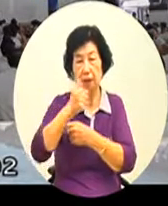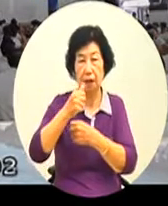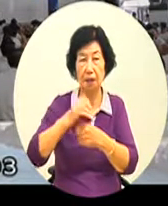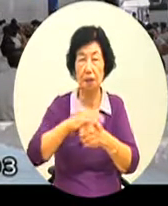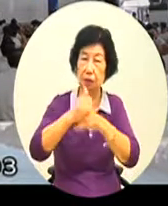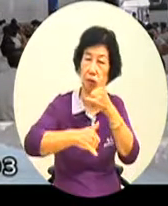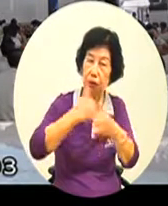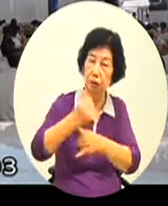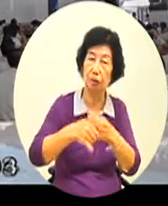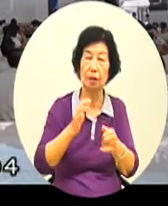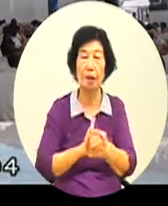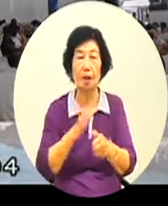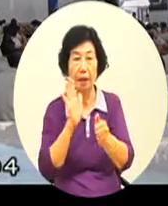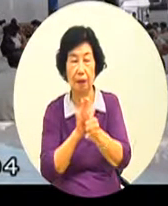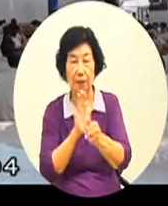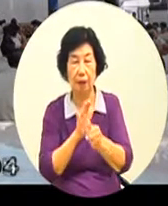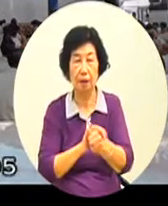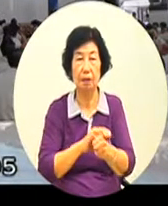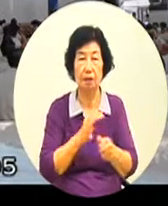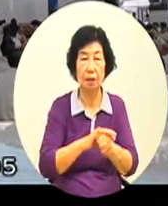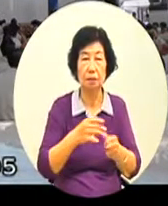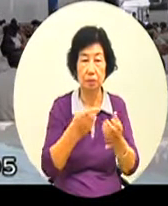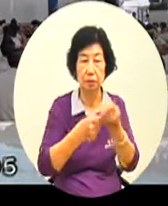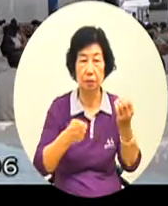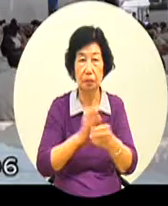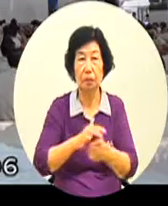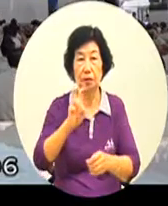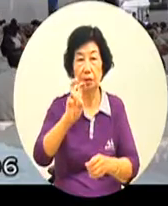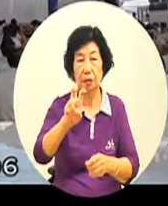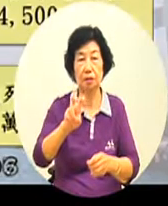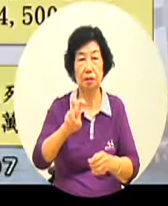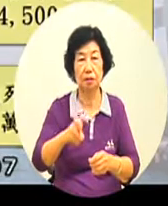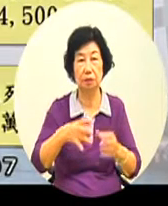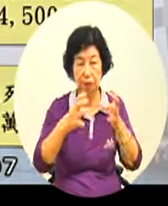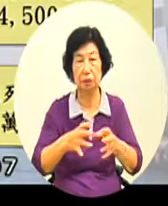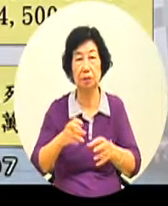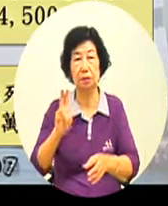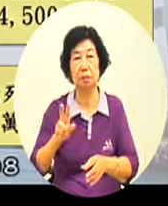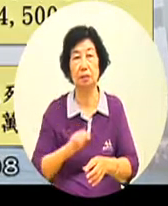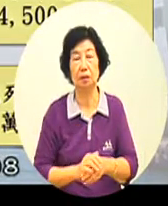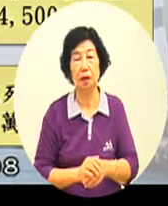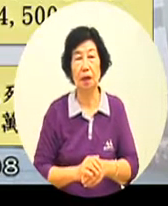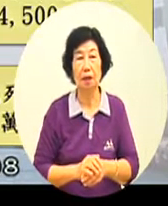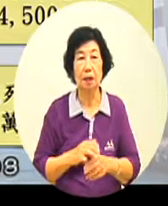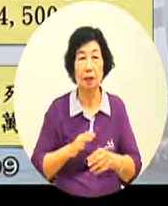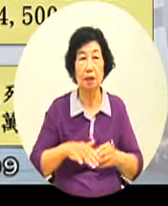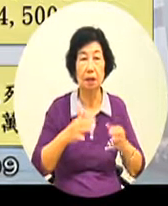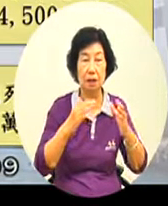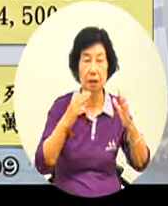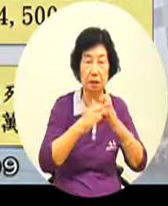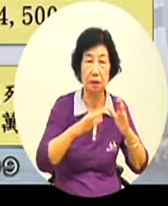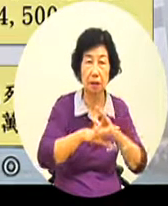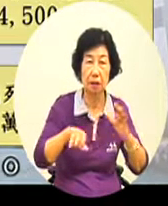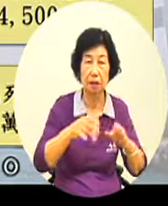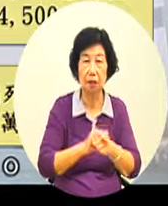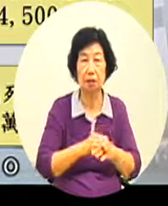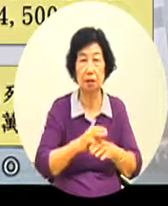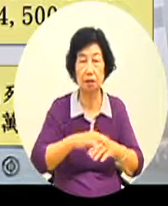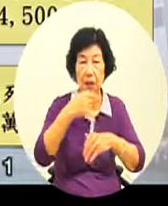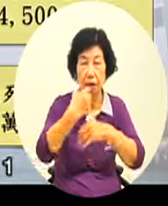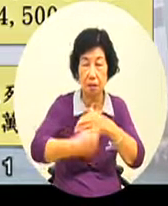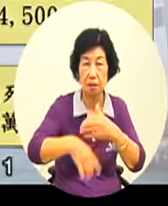给予协助。总计办理20场次，列级家属伤亡遗嘱慰问，